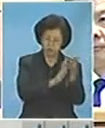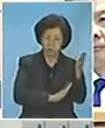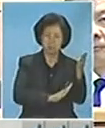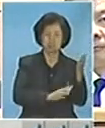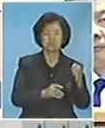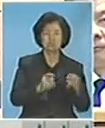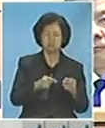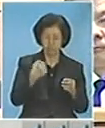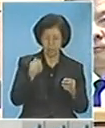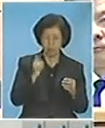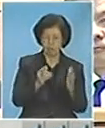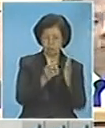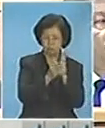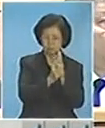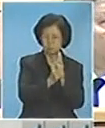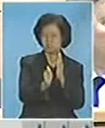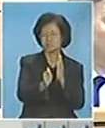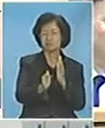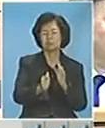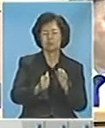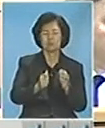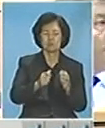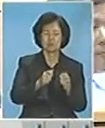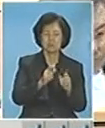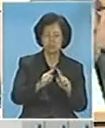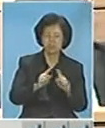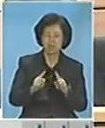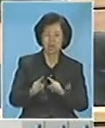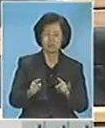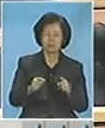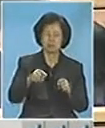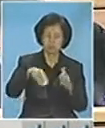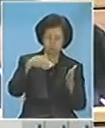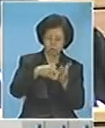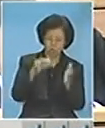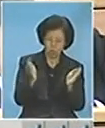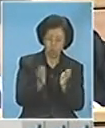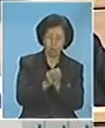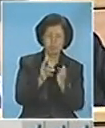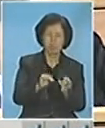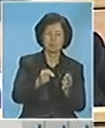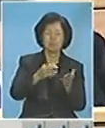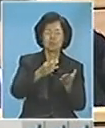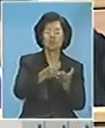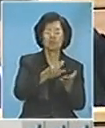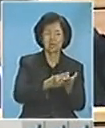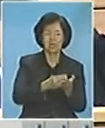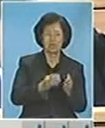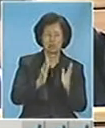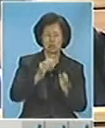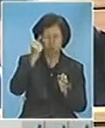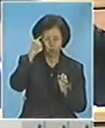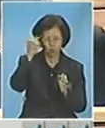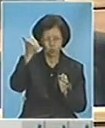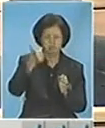ราชญ์ผู้เชี่ยวชาญแต่ละสาขาเป็นศูนย์รวมของนักวิชาการนักปราชญ์ของแผ่นดินในประเทศนี้ไ